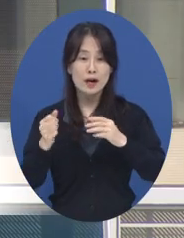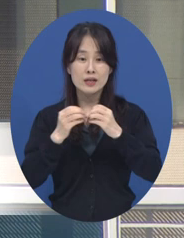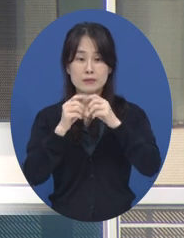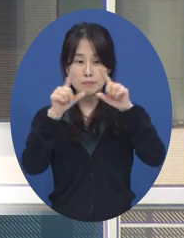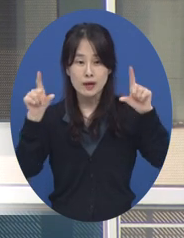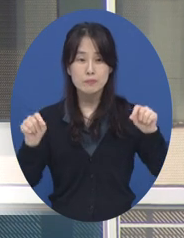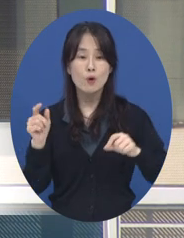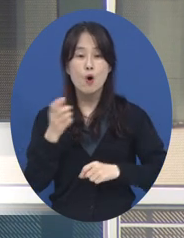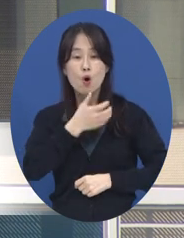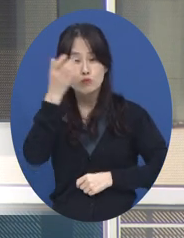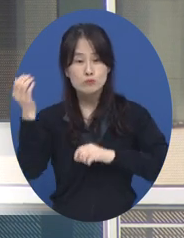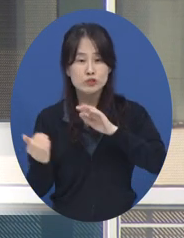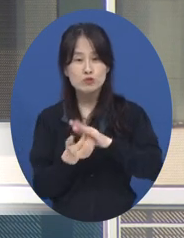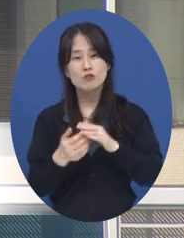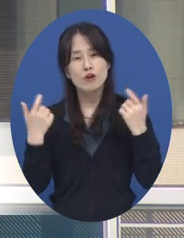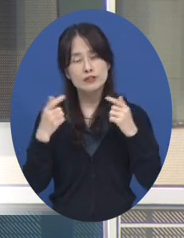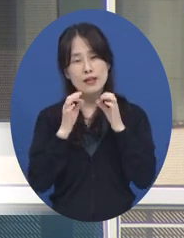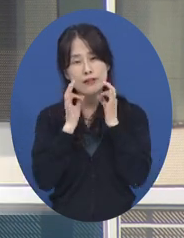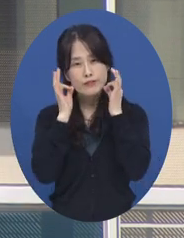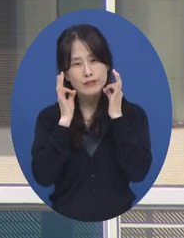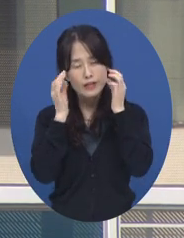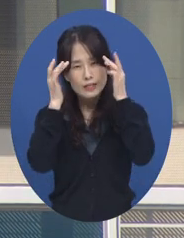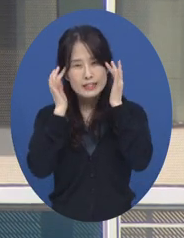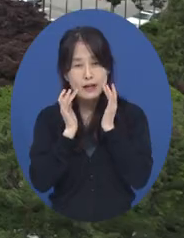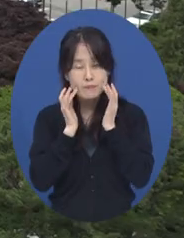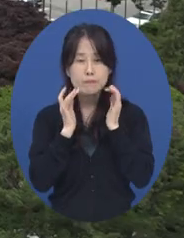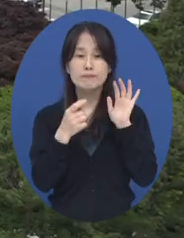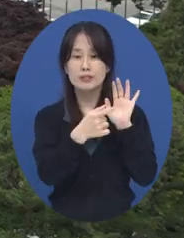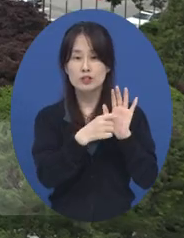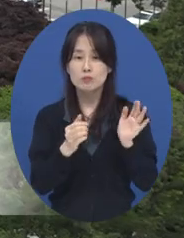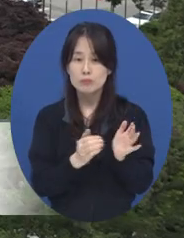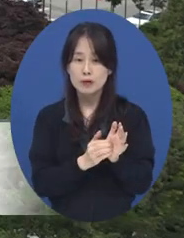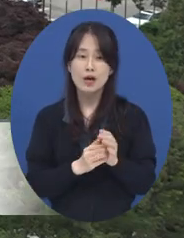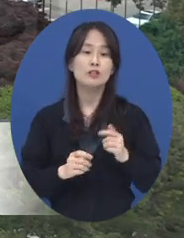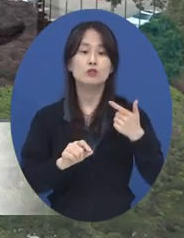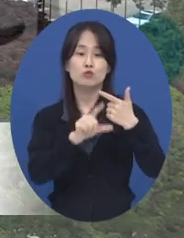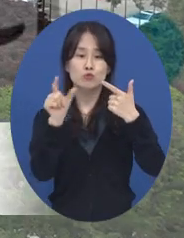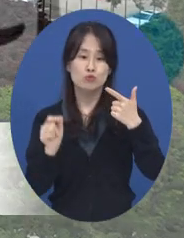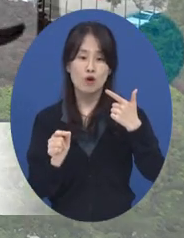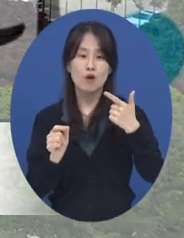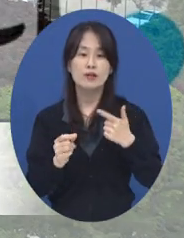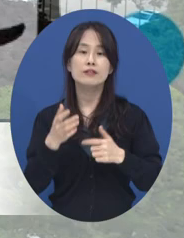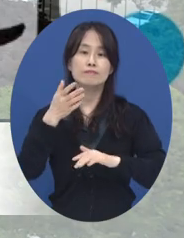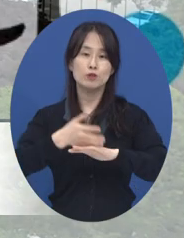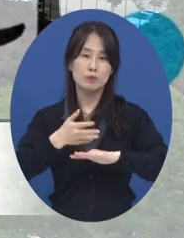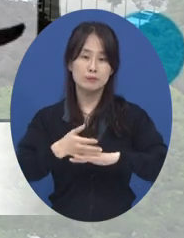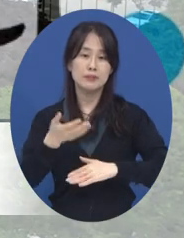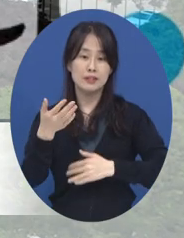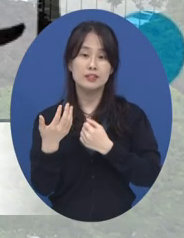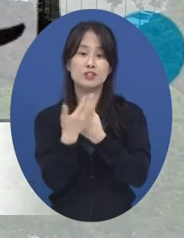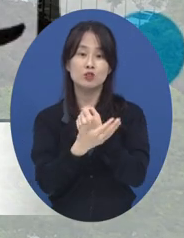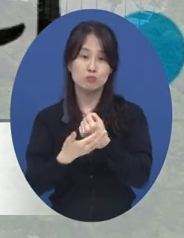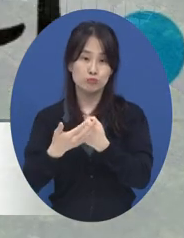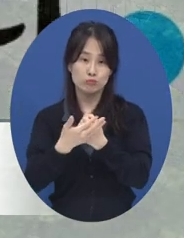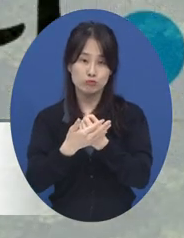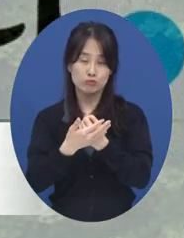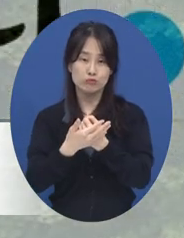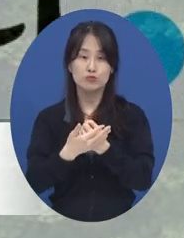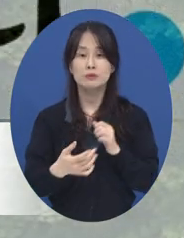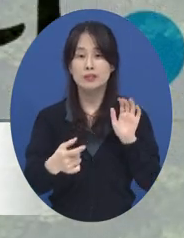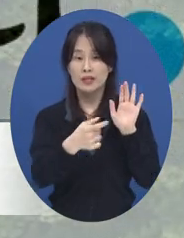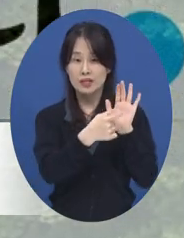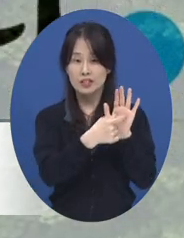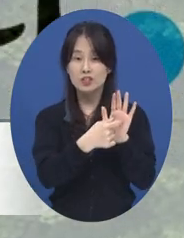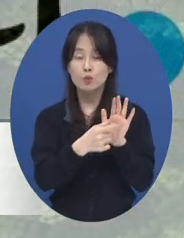건 언제나 땀입니다라는 메시지를 내걸었고 이어서 6월엔 고맙습니다. 당신 덕분입니다. 라는